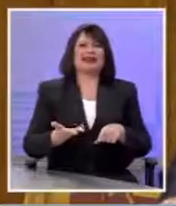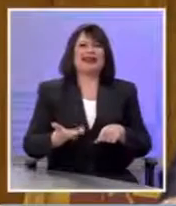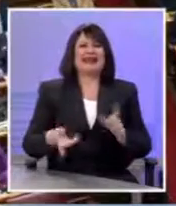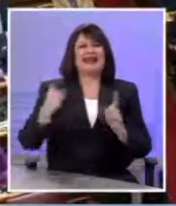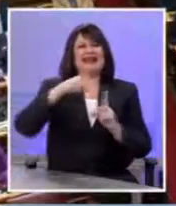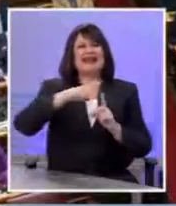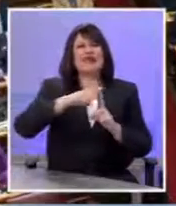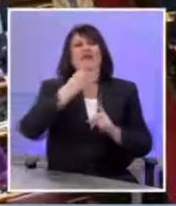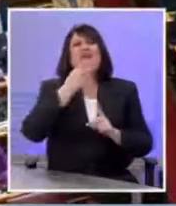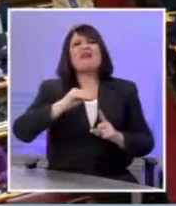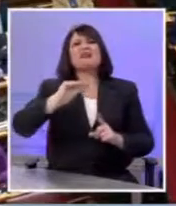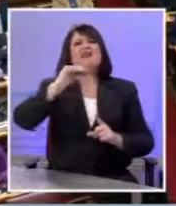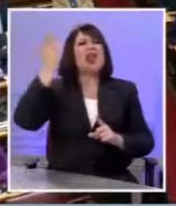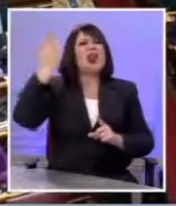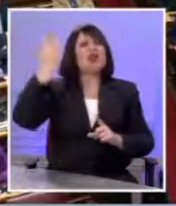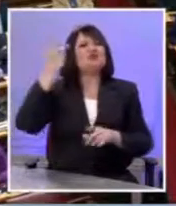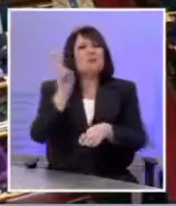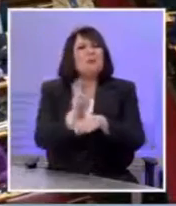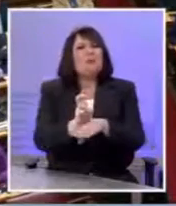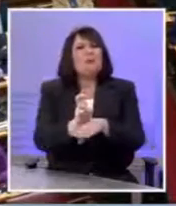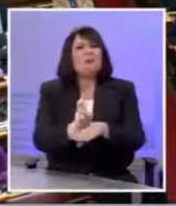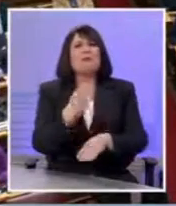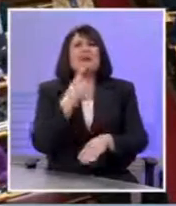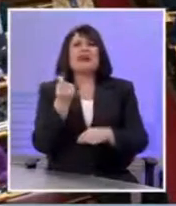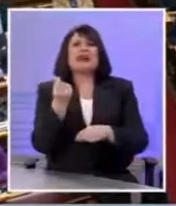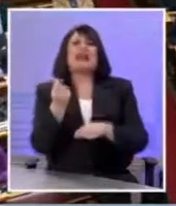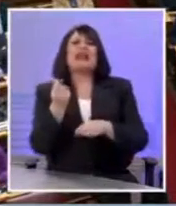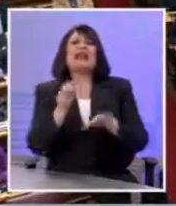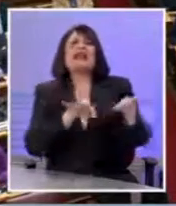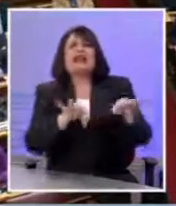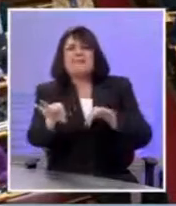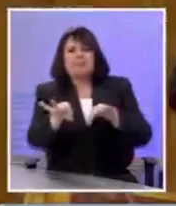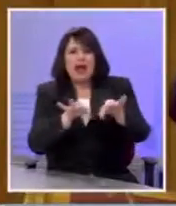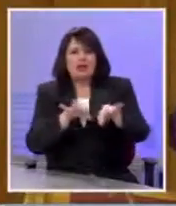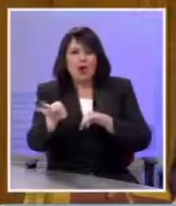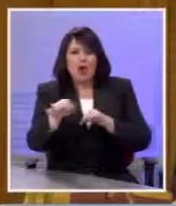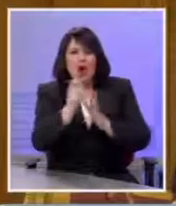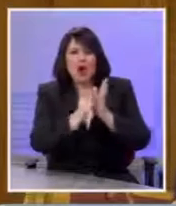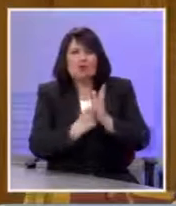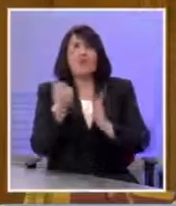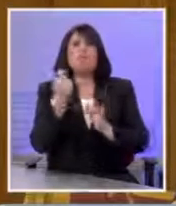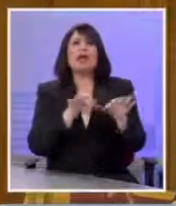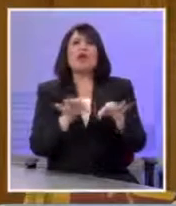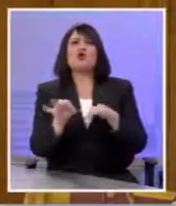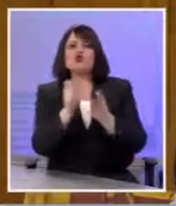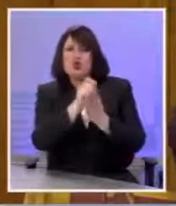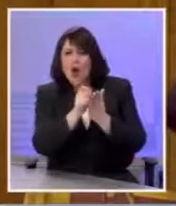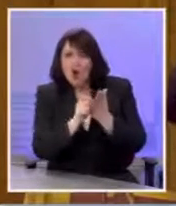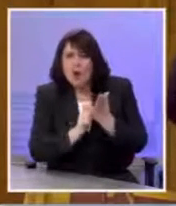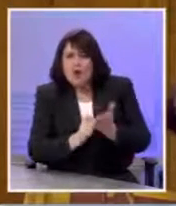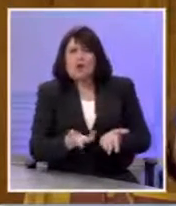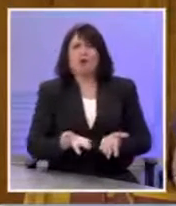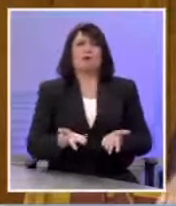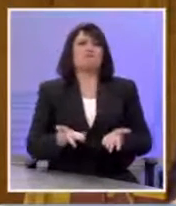Βενιζέλου. Μιλάμε ακόμα για χτιματολόγιο, μιλάμε για περιουσιολόγιο, μιλάμε για